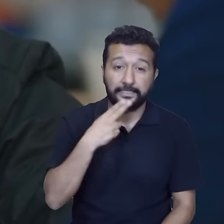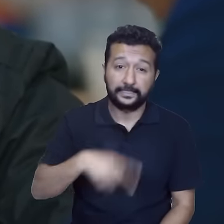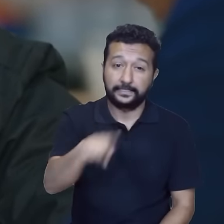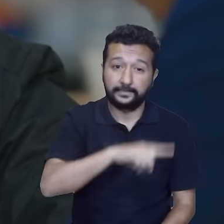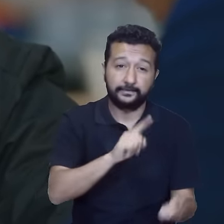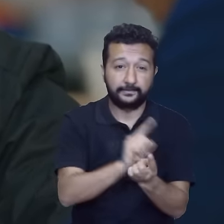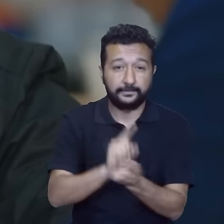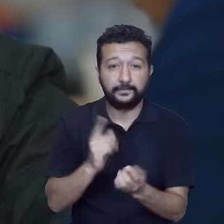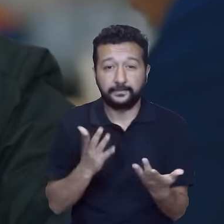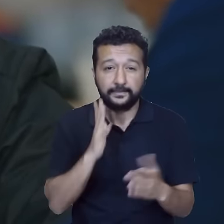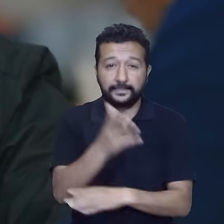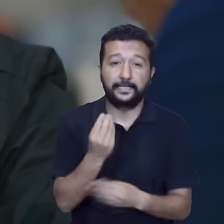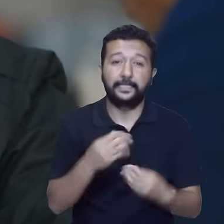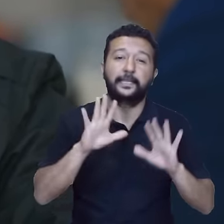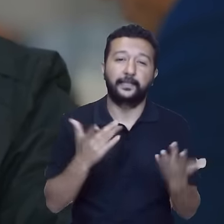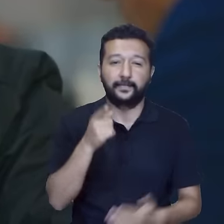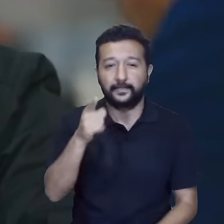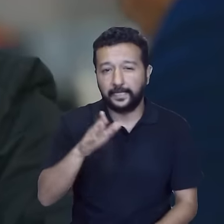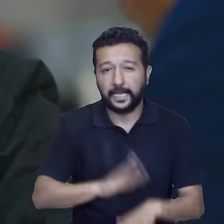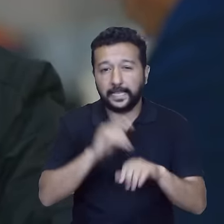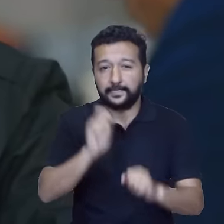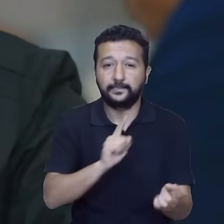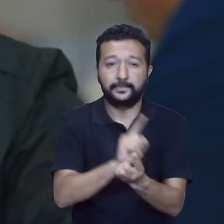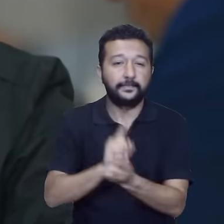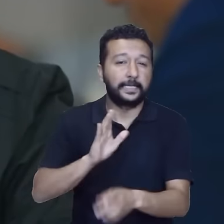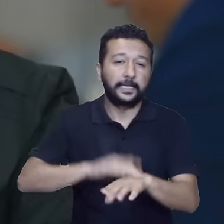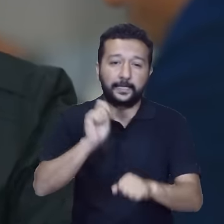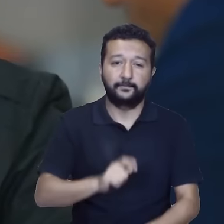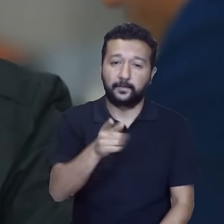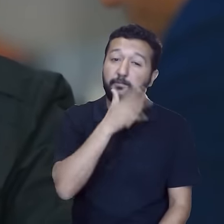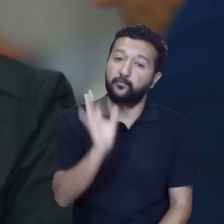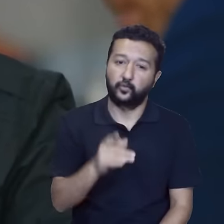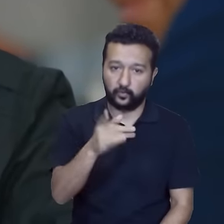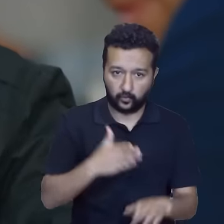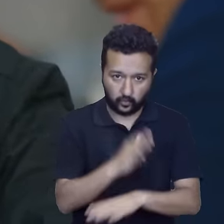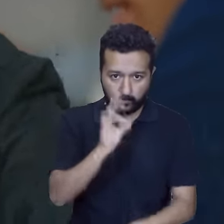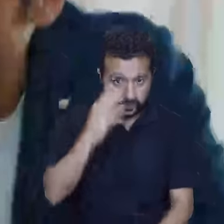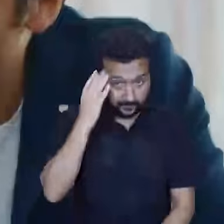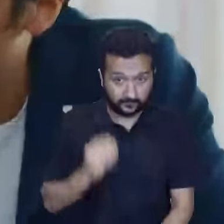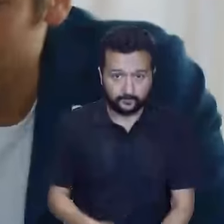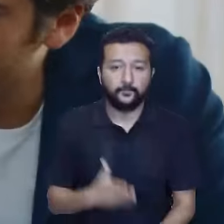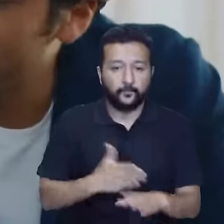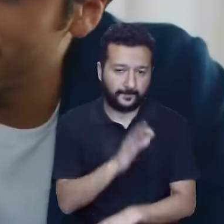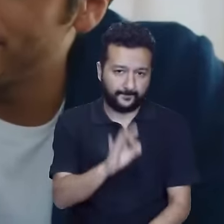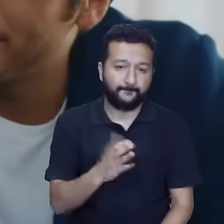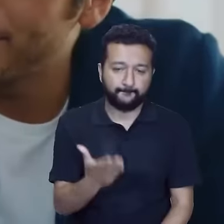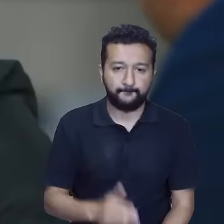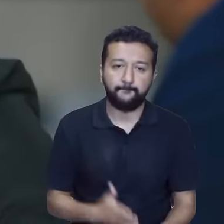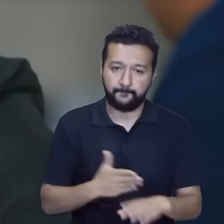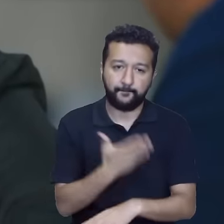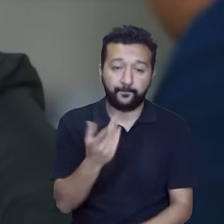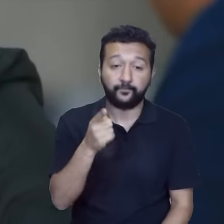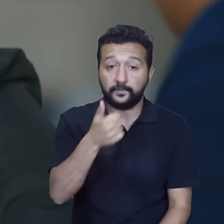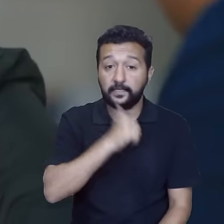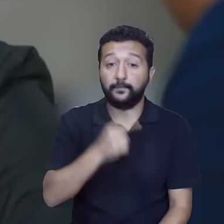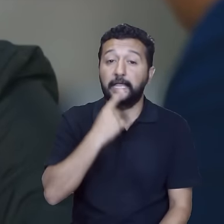kadınlarla aran pek iyi değil. Yani nasıl davranacağını, ne yapacağını bilemiyorsun. Doğru mu anlıyorum? Doğrudur abi. Doğru. Ya